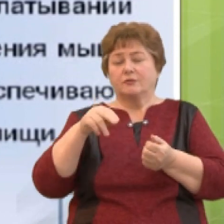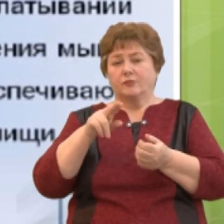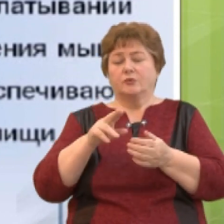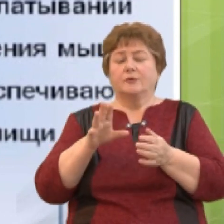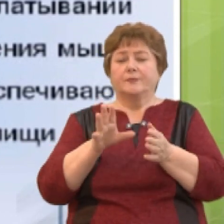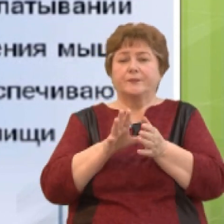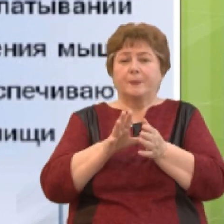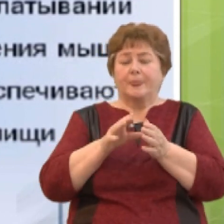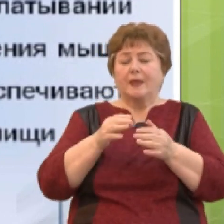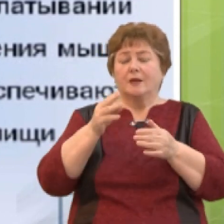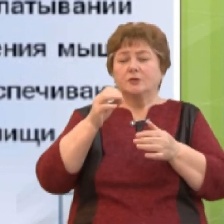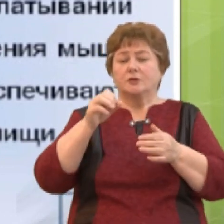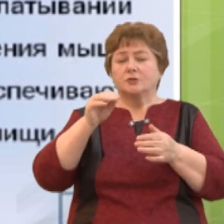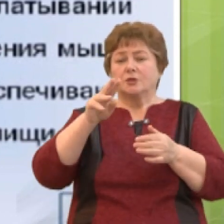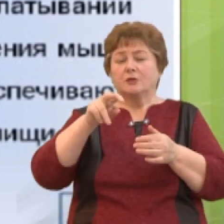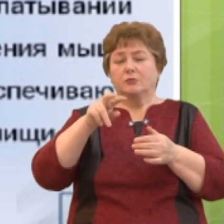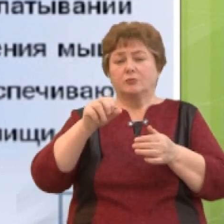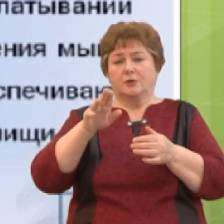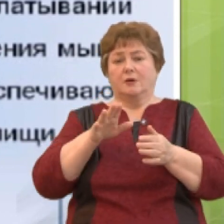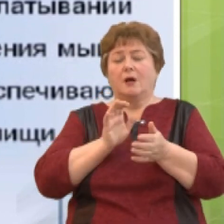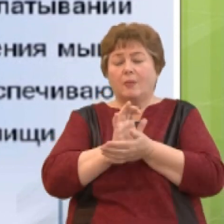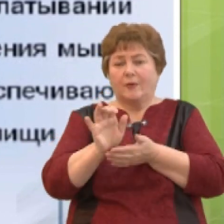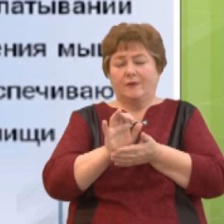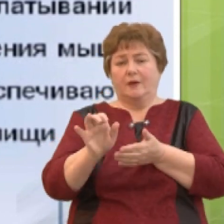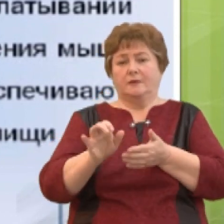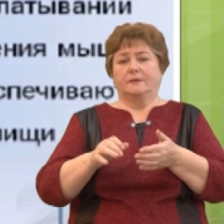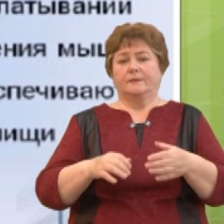продвижение пищи в желудок.